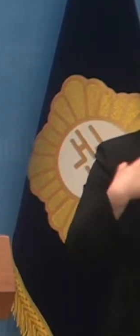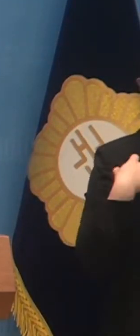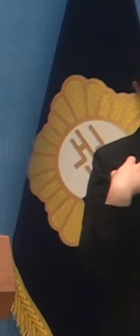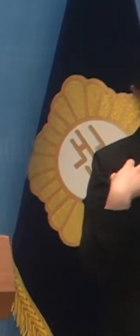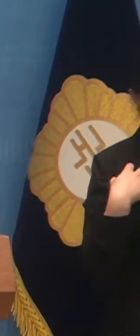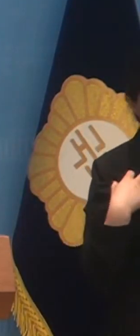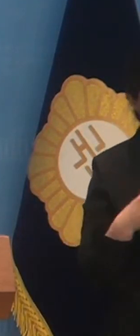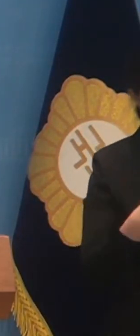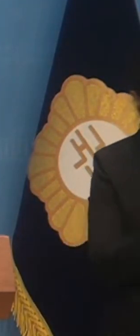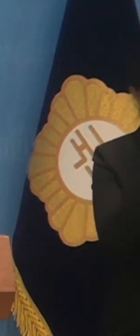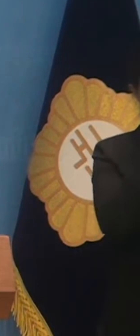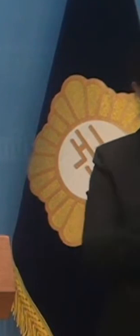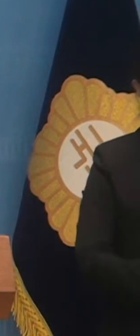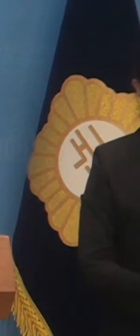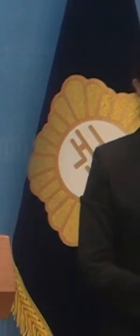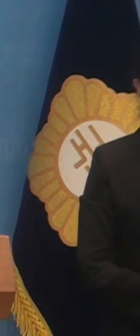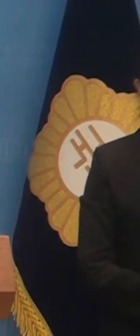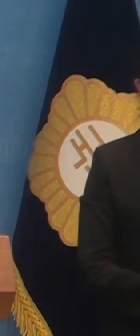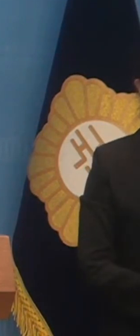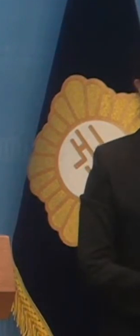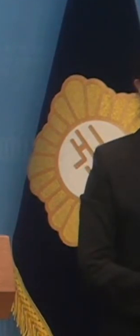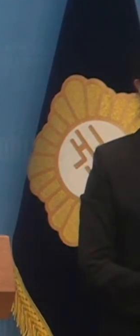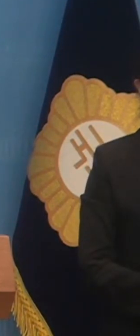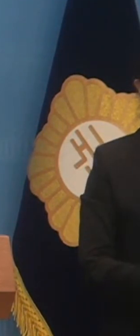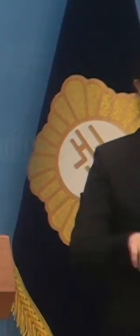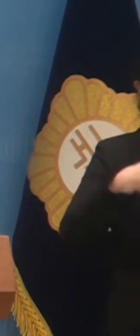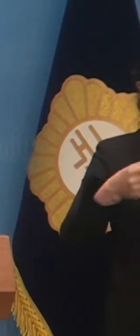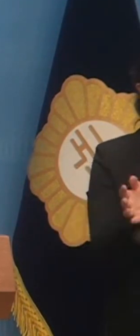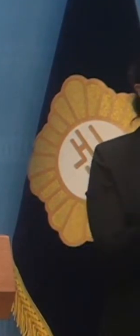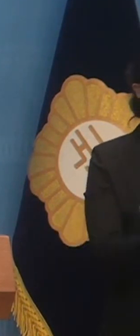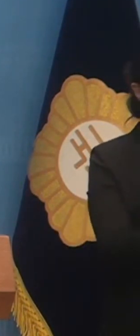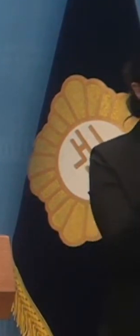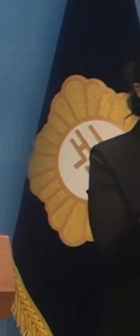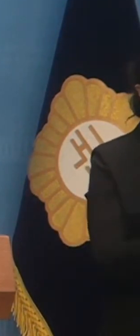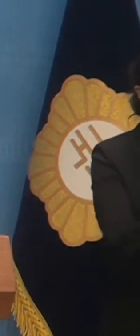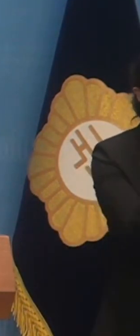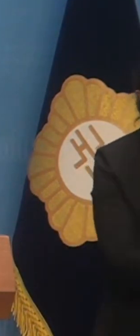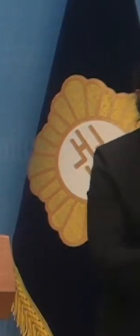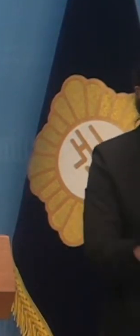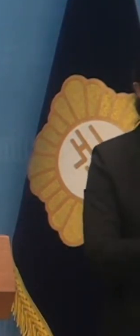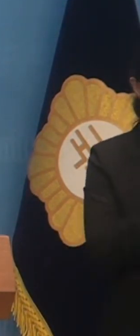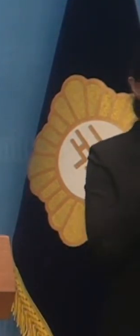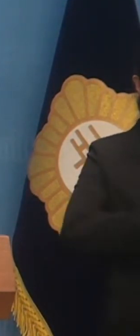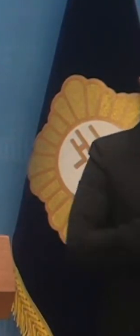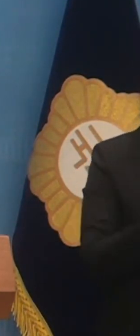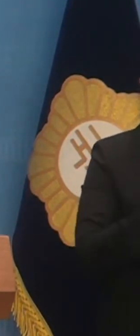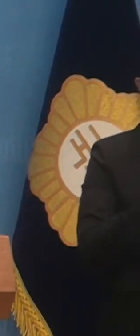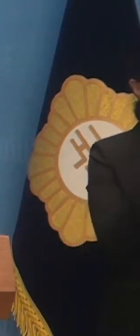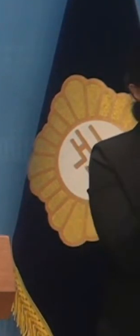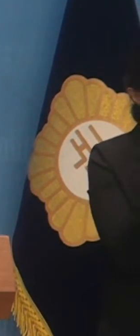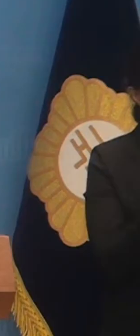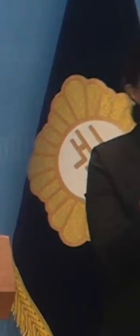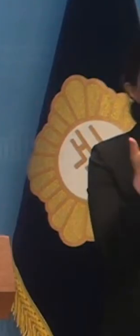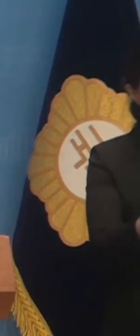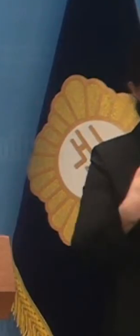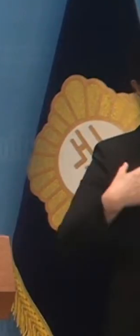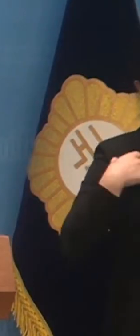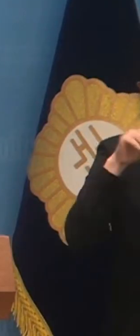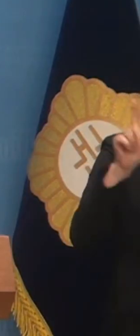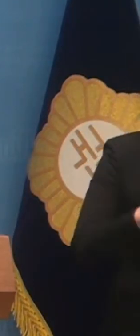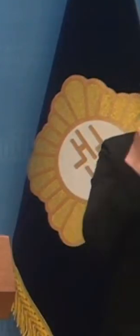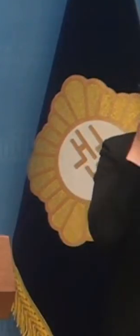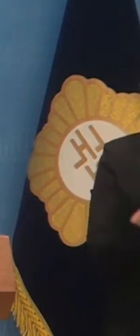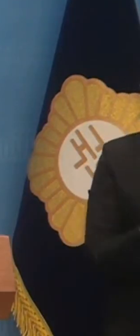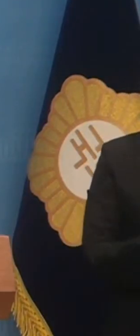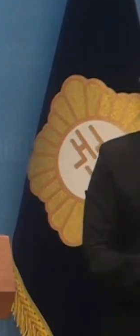책임을 반드시 묻겠습니다. 교육부는 국민 앞에 진실을 낱낱이 구하고 책임 있는 행동으로 신속히